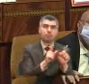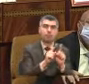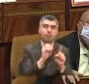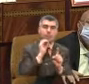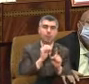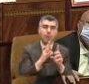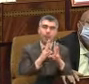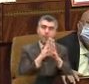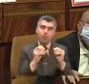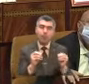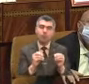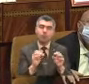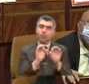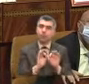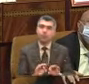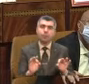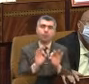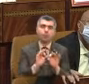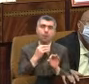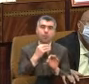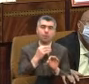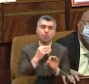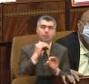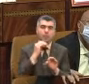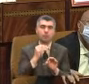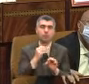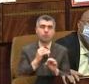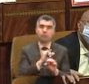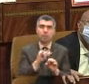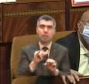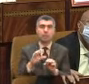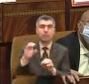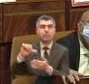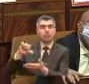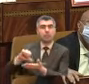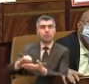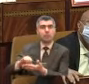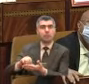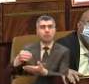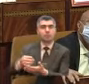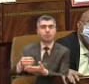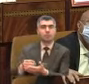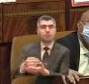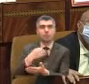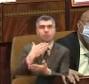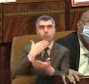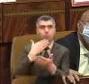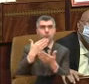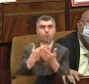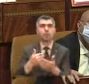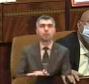بقات هي المتنفس كما كنقول الاخير والضايا الاخيره للبيضاويين والبيضاويات. شكرا السيده الرئيسه.